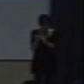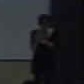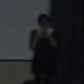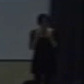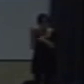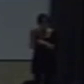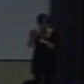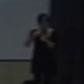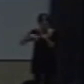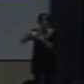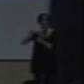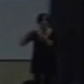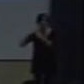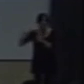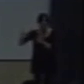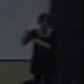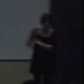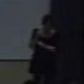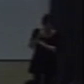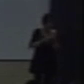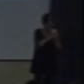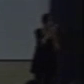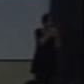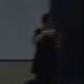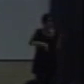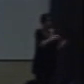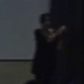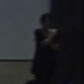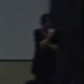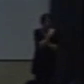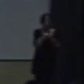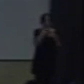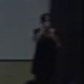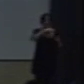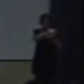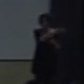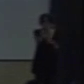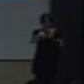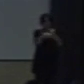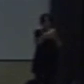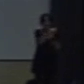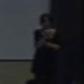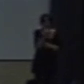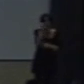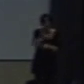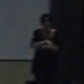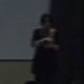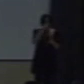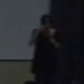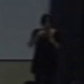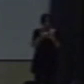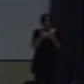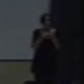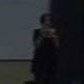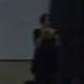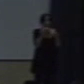dels mitjans, per part dels periodistes i per part de tota la societat de que realment hem de fer una informació ètica. I aquí és on